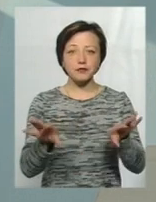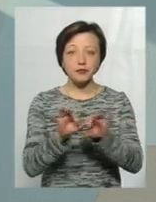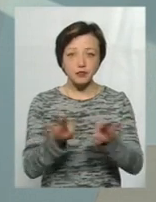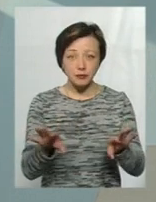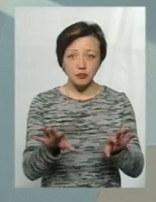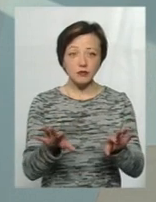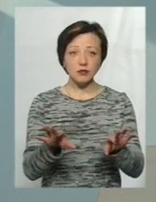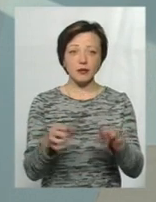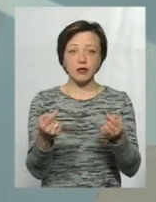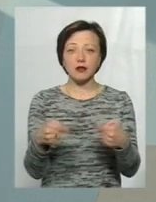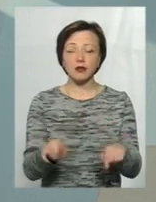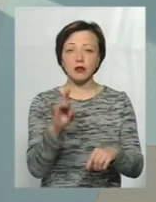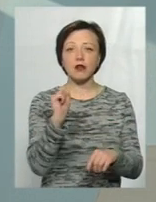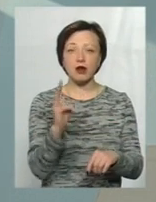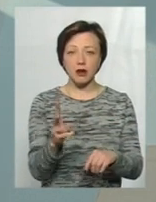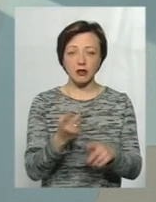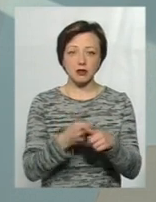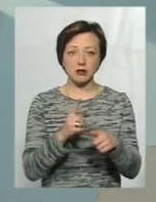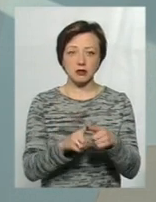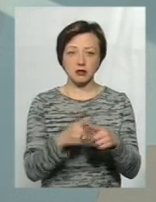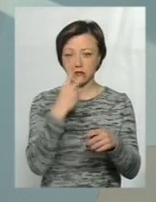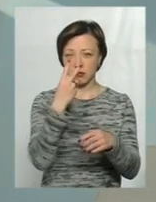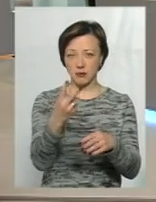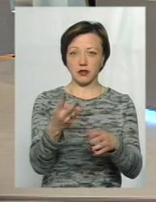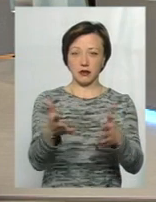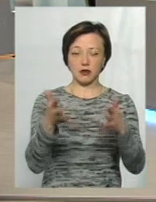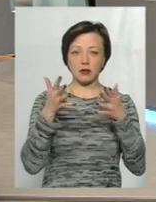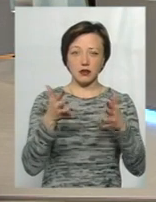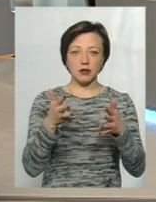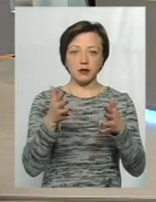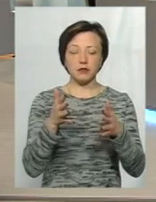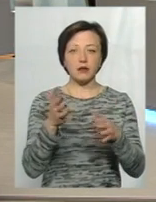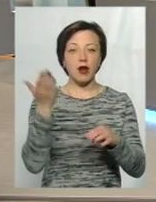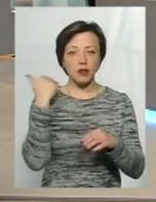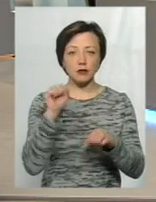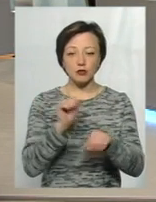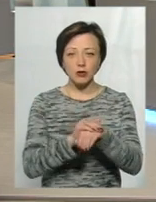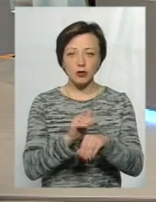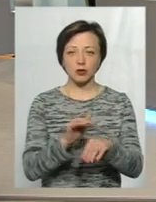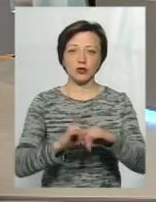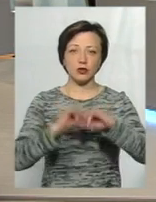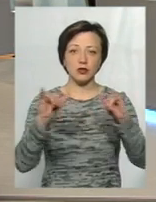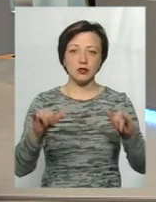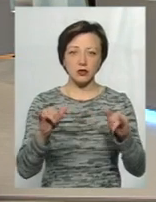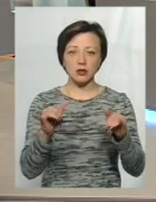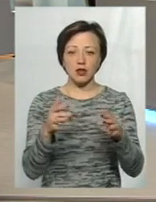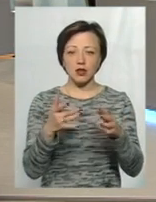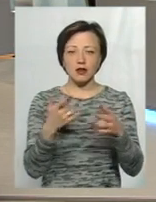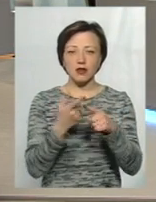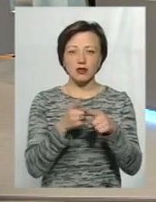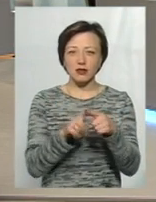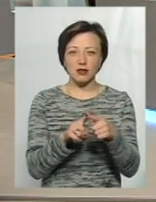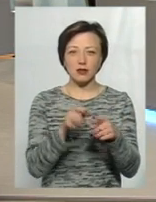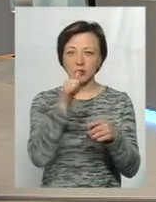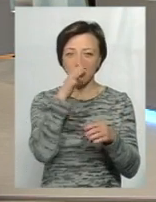потім прийшла з запущеним раком шийки матки, це візуальна форма, яку можна було виявити своєчасно, вже практично з розпадом тканин, і розказувала, що вона не